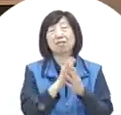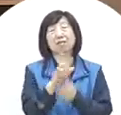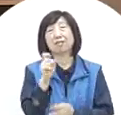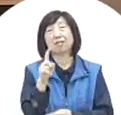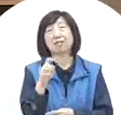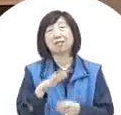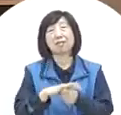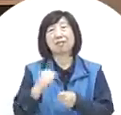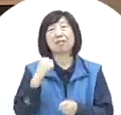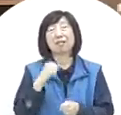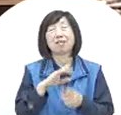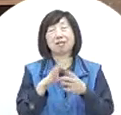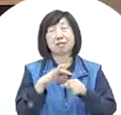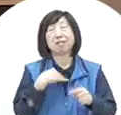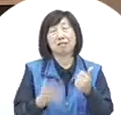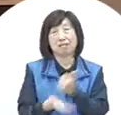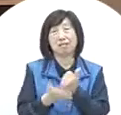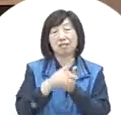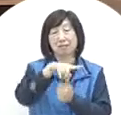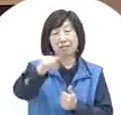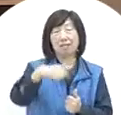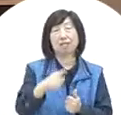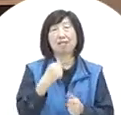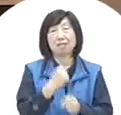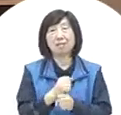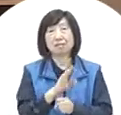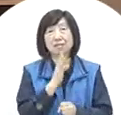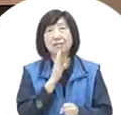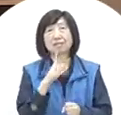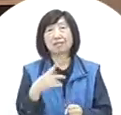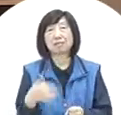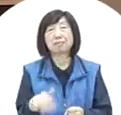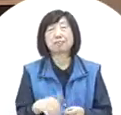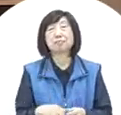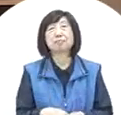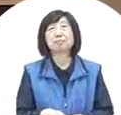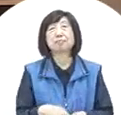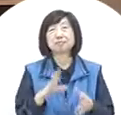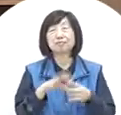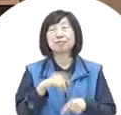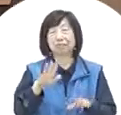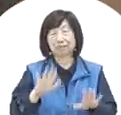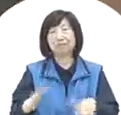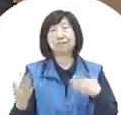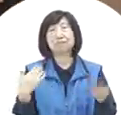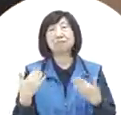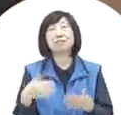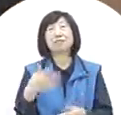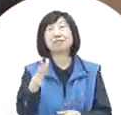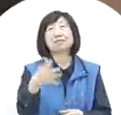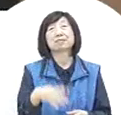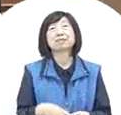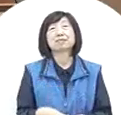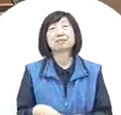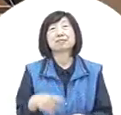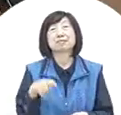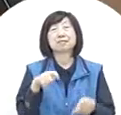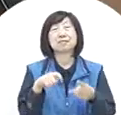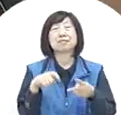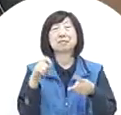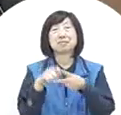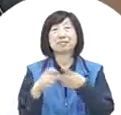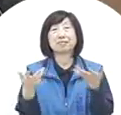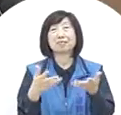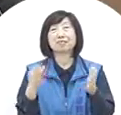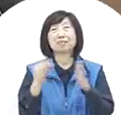我们鼓励民众大家来申请， 我们鼓励他来， 鼓励他来， 非常。那我现在很清楚为什么， 因为这要大家同意， 对， 鼓励他来， 一定要他们同意，有的